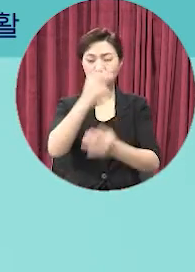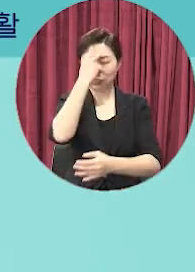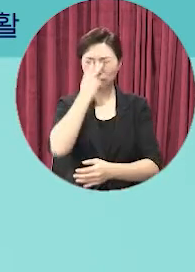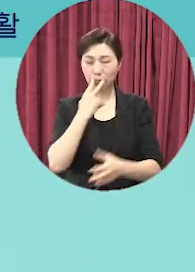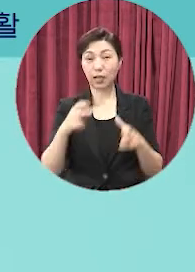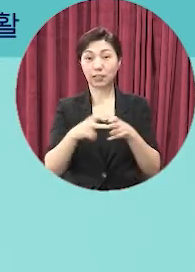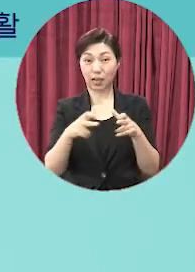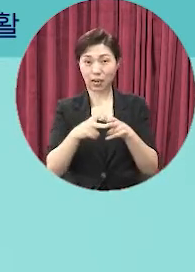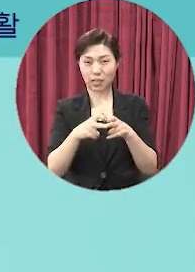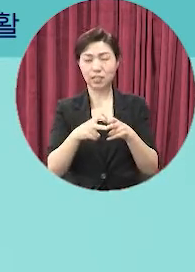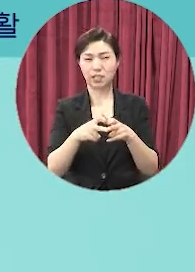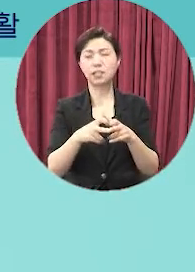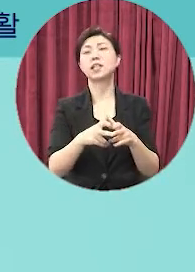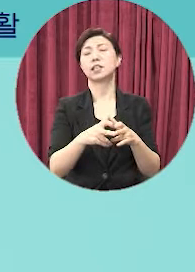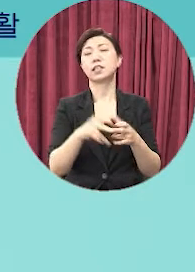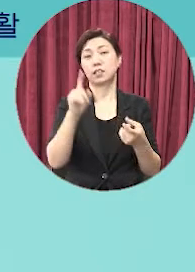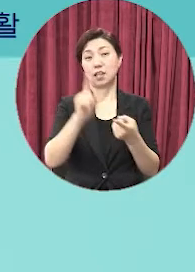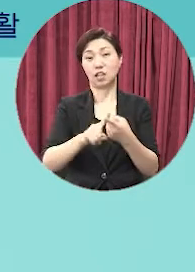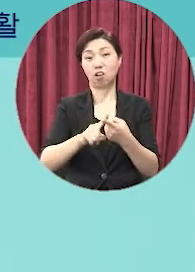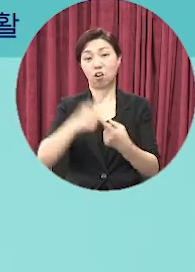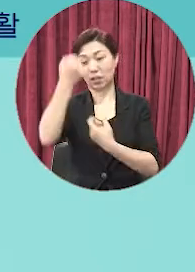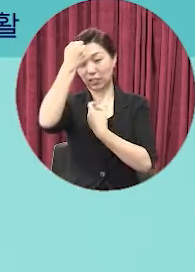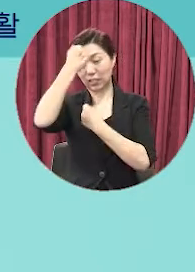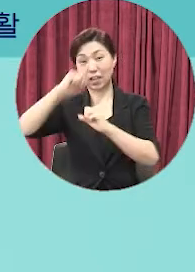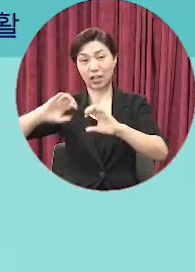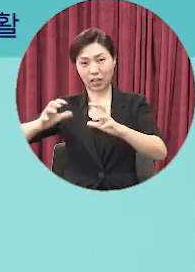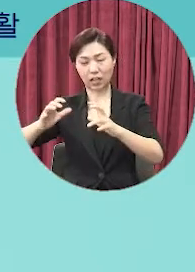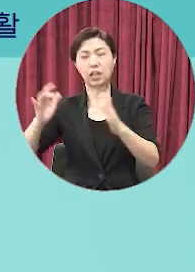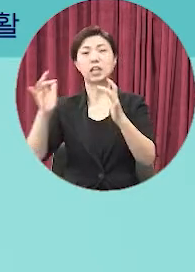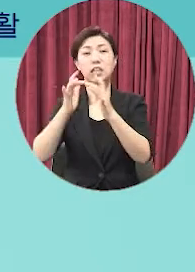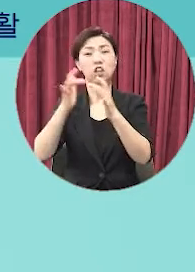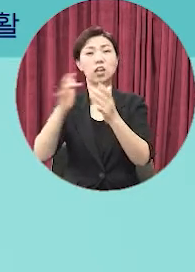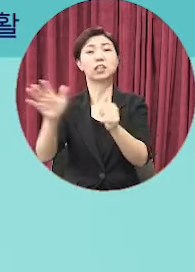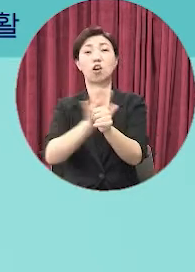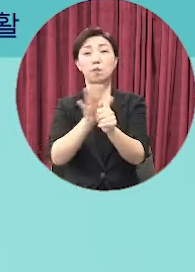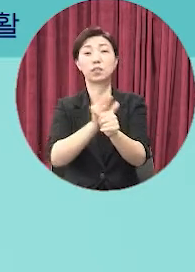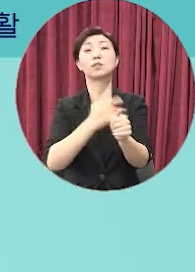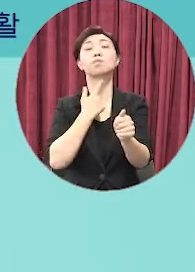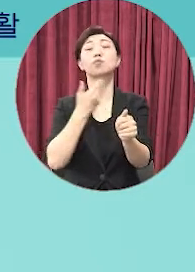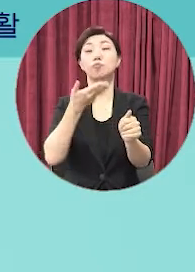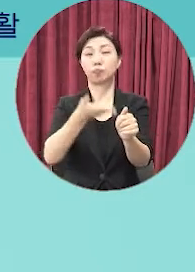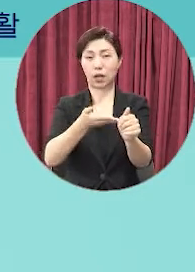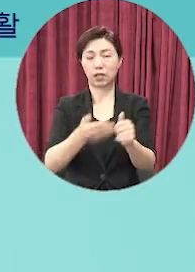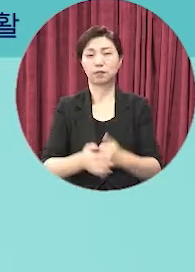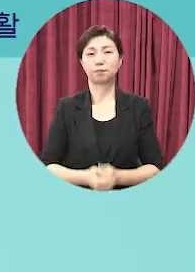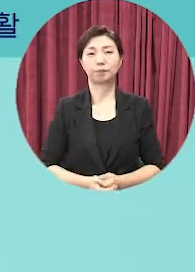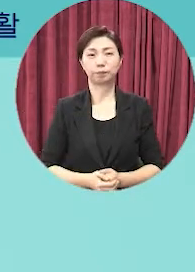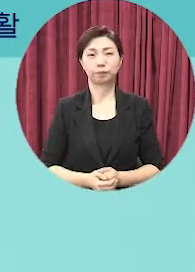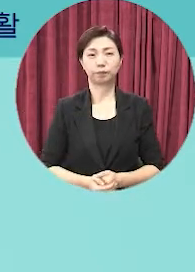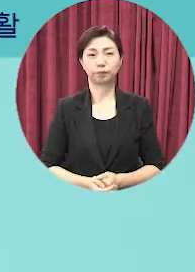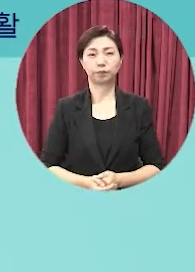대상으로 이탈리아에서 비대면 서비스를 제공을 했었고요. 주로 이제